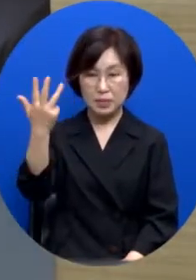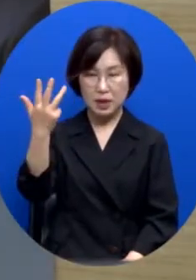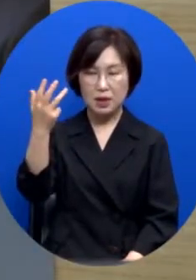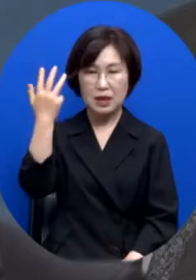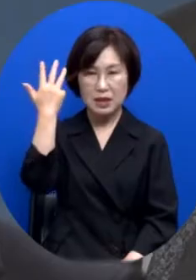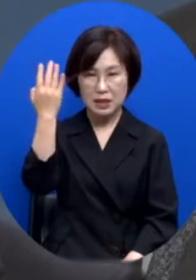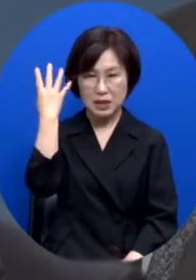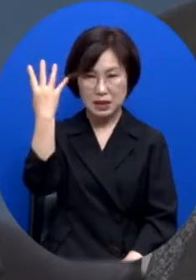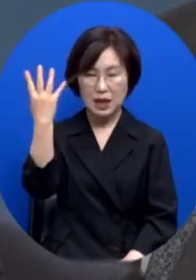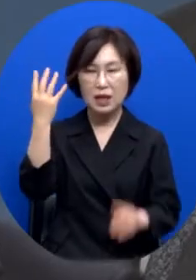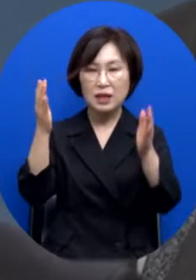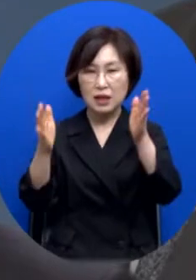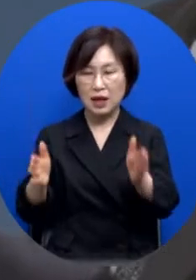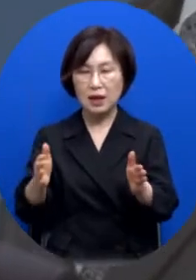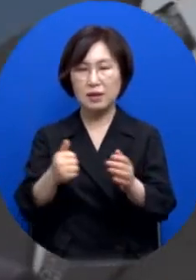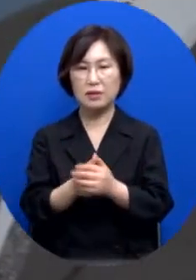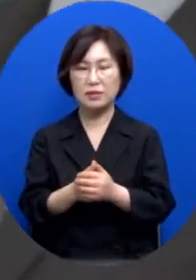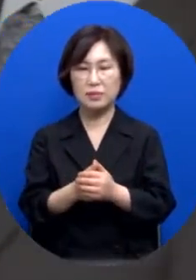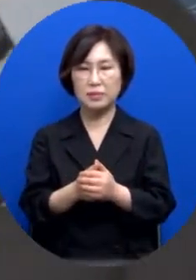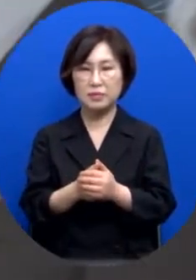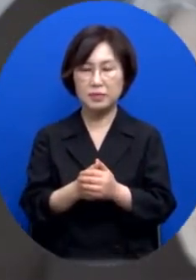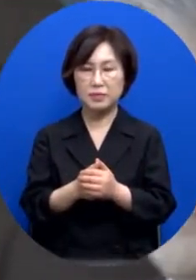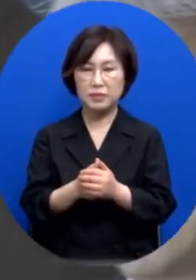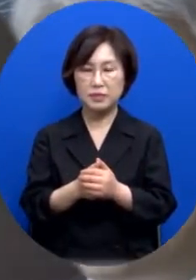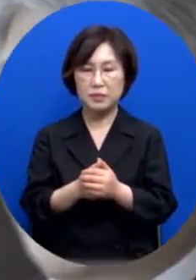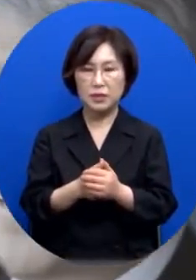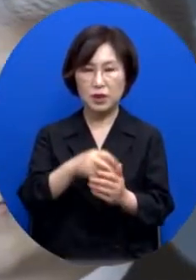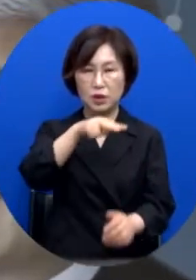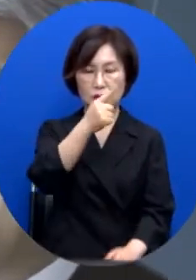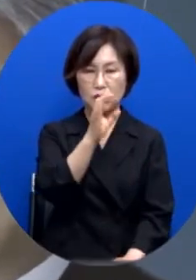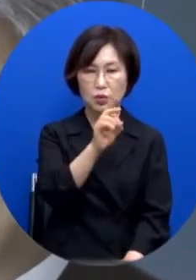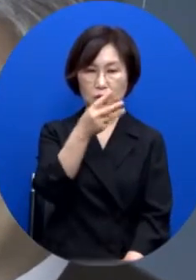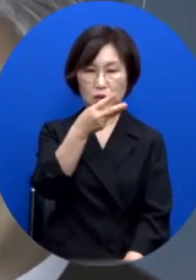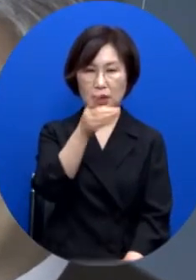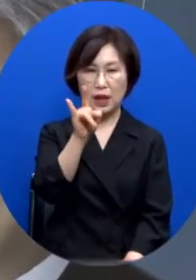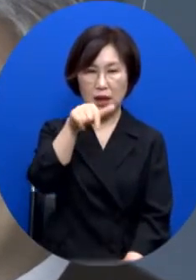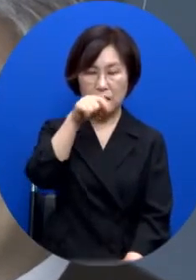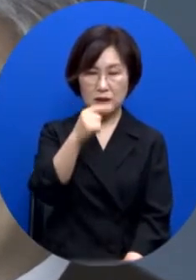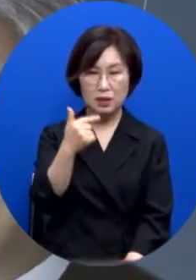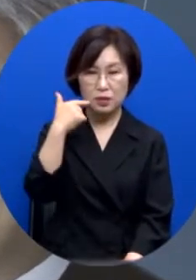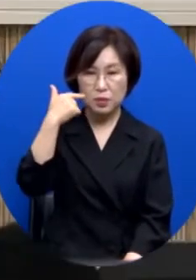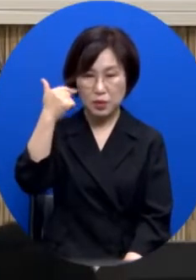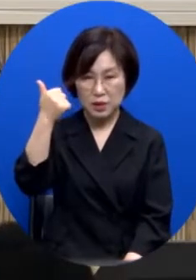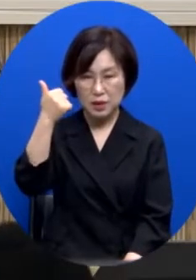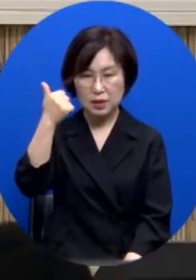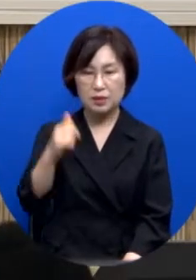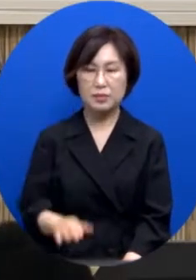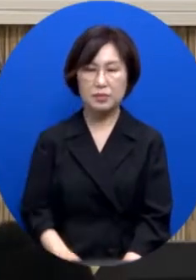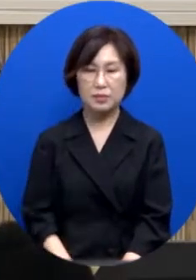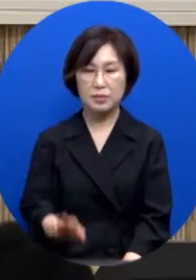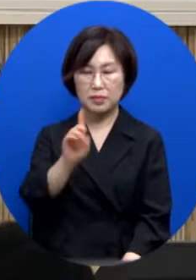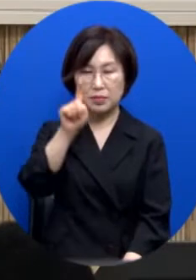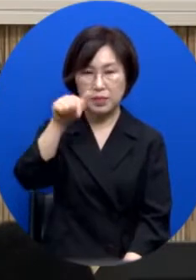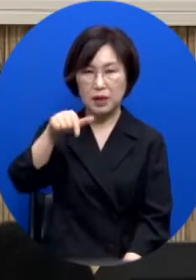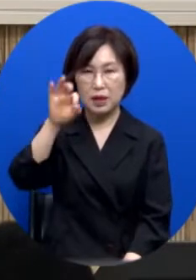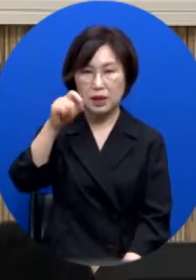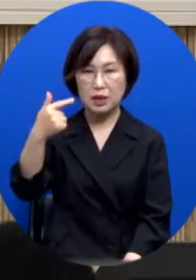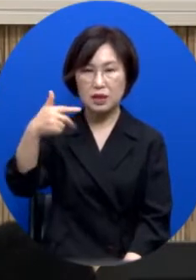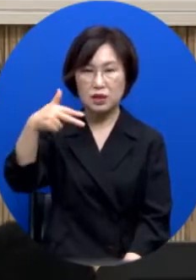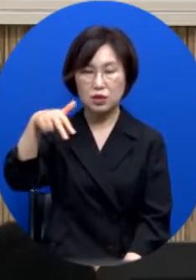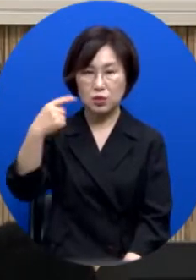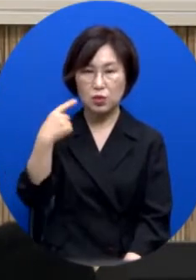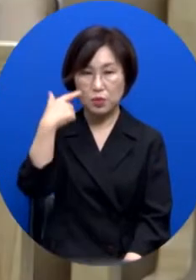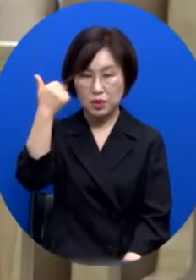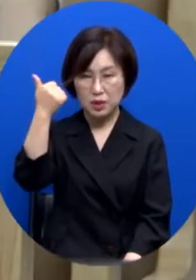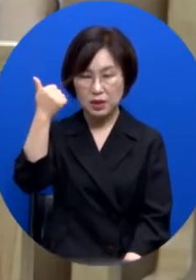진행되는 캠프에서는 3의 교외 송태근목사 글로벌 문도 하우스 박은조 목사가 강사로 나서